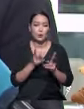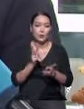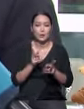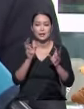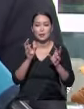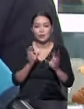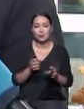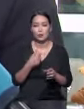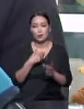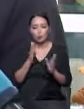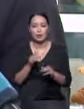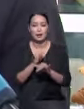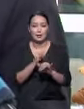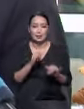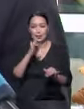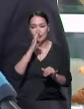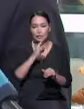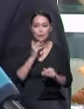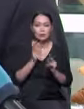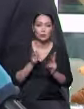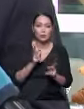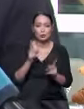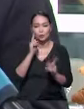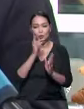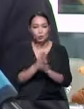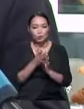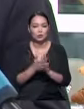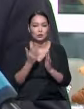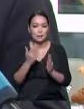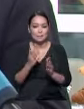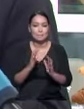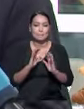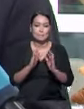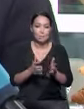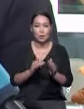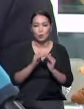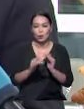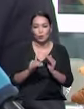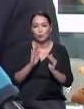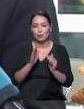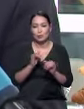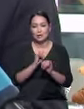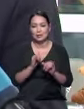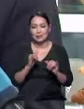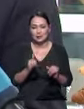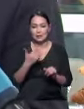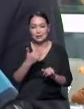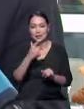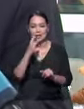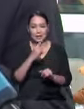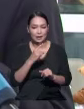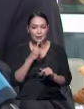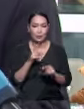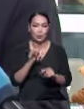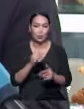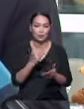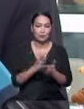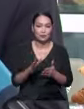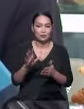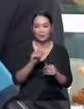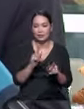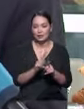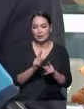будем развивать казахскую кухню, чтобы вывести на мировой уровень. Мы преследуем цель развивать и казахскую гастрономию. У вас есть чем гордиться, есть